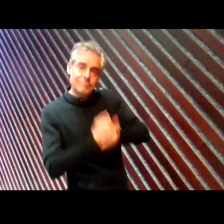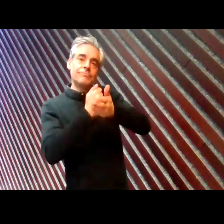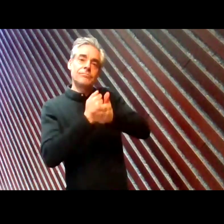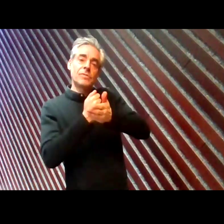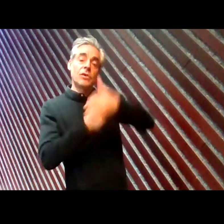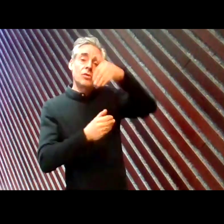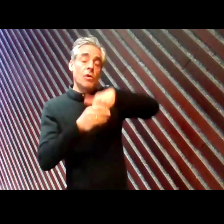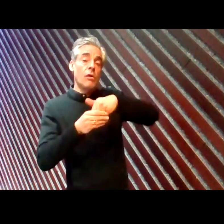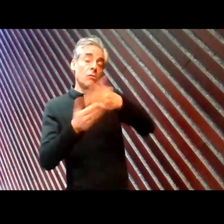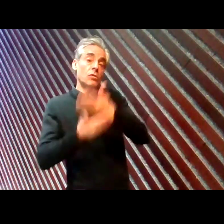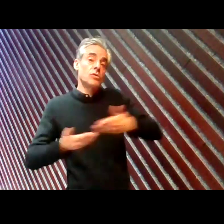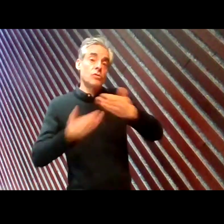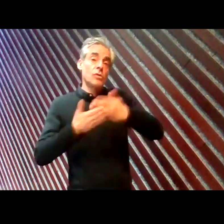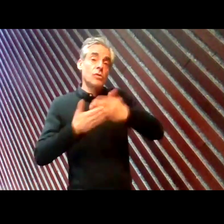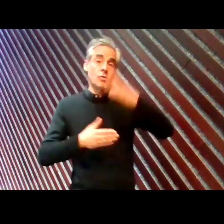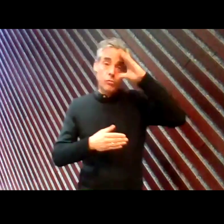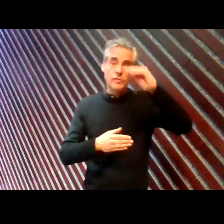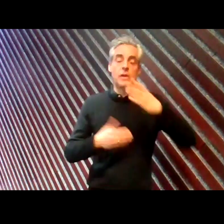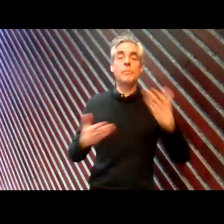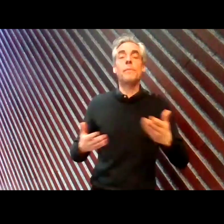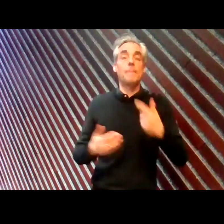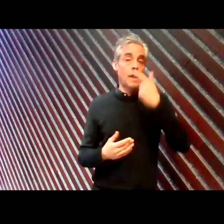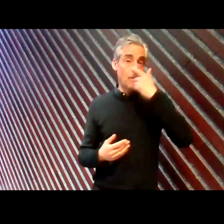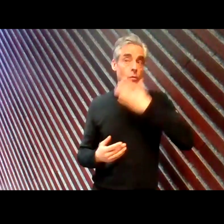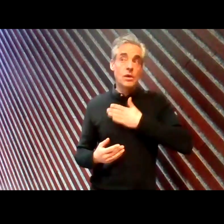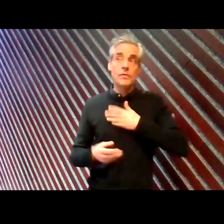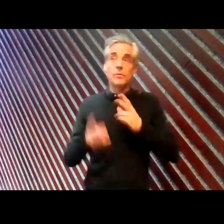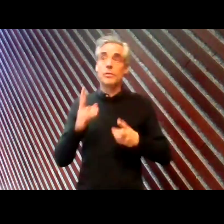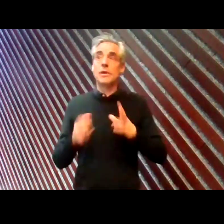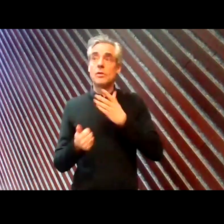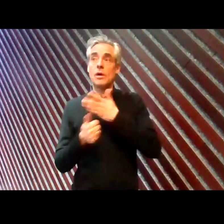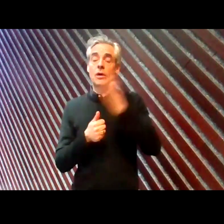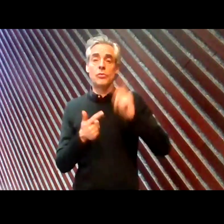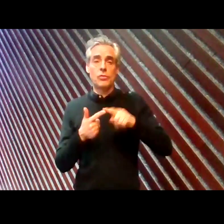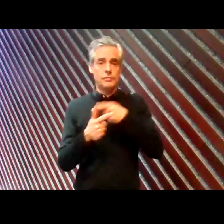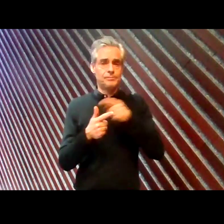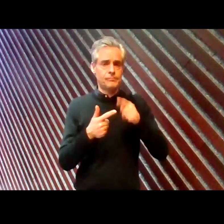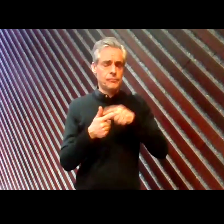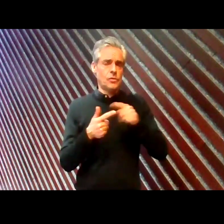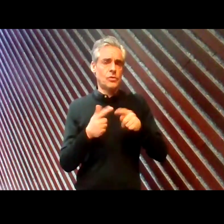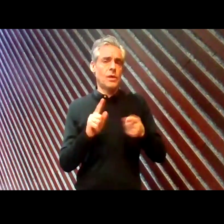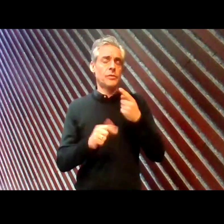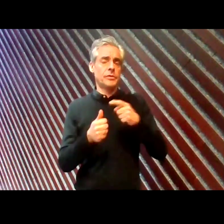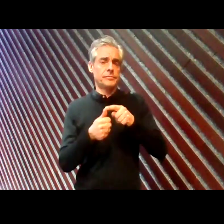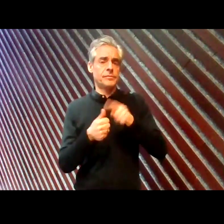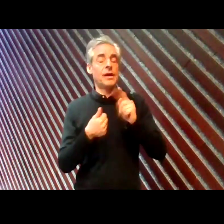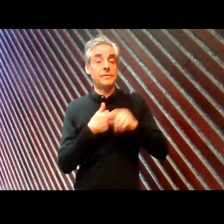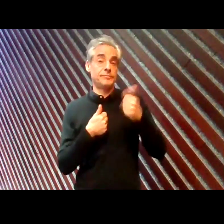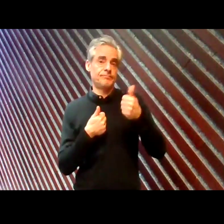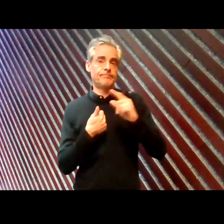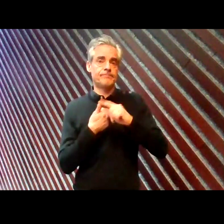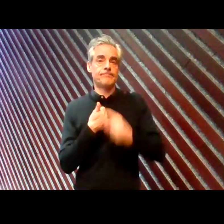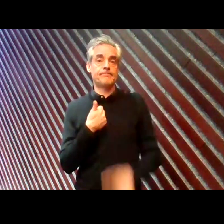le monde du travail et je pense qu'in fine on peut retenir deux points qui sont majeurs déjà un